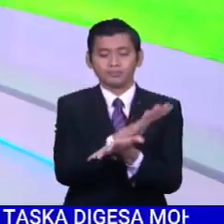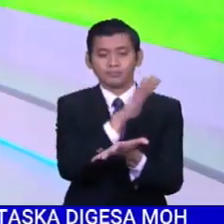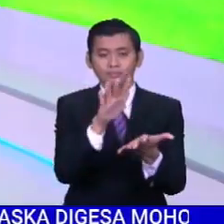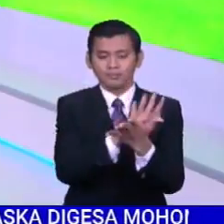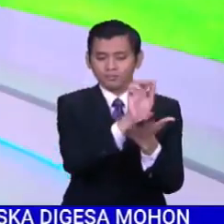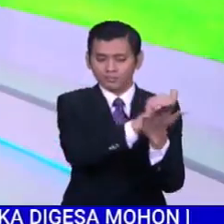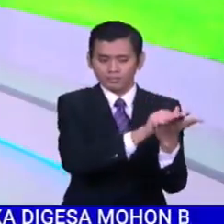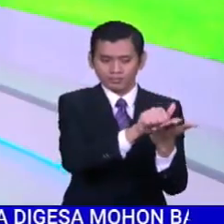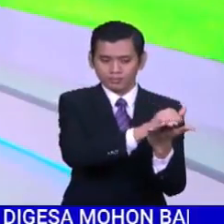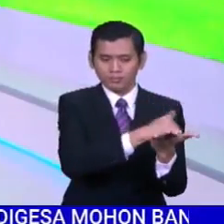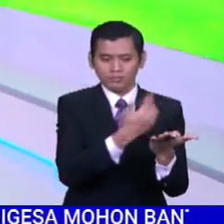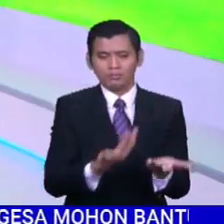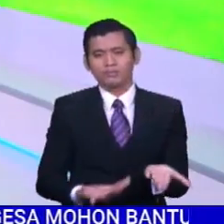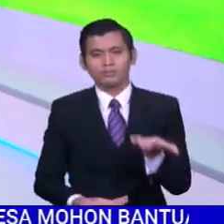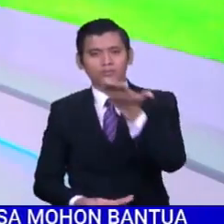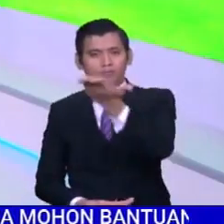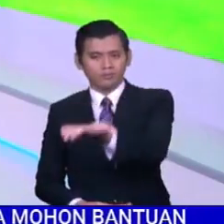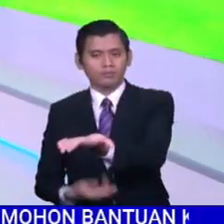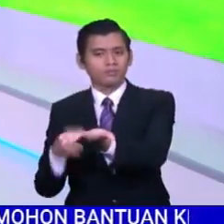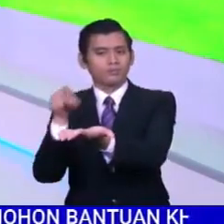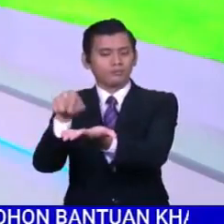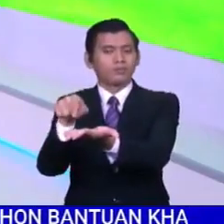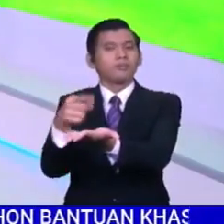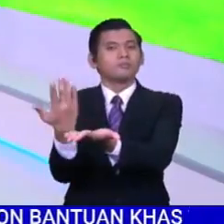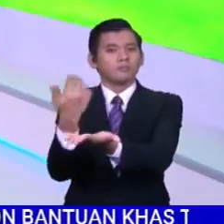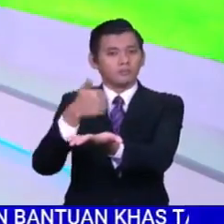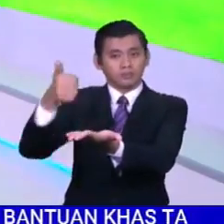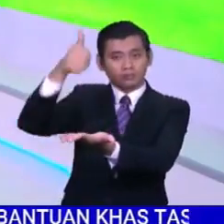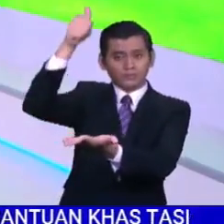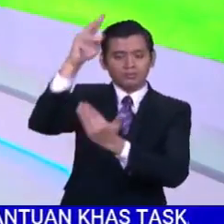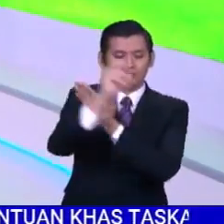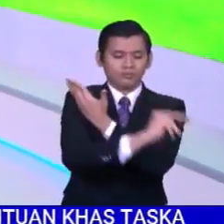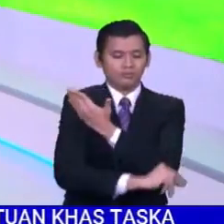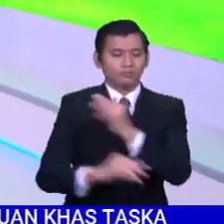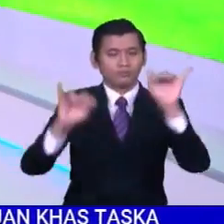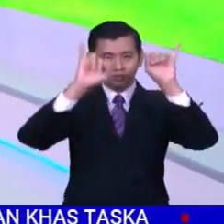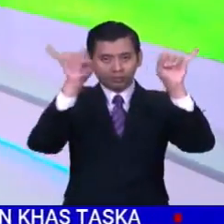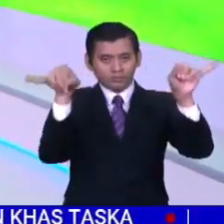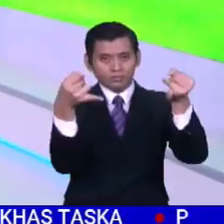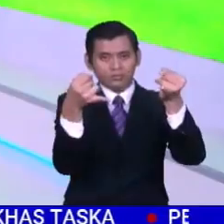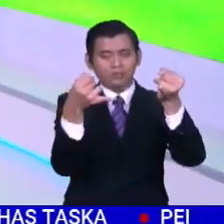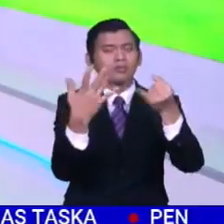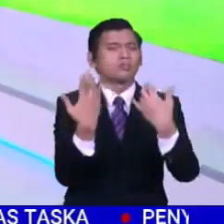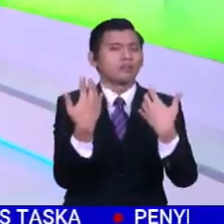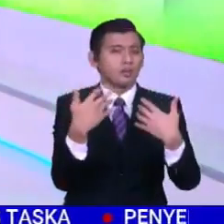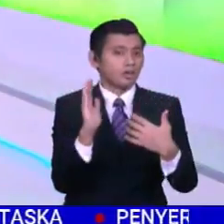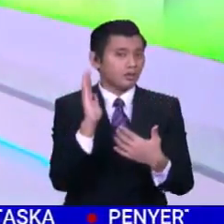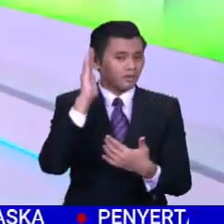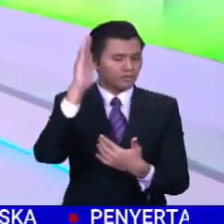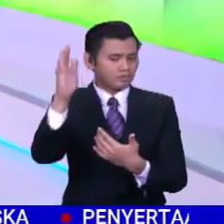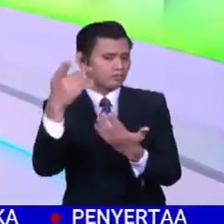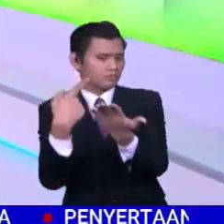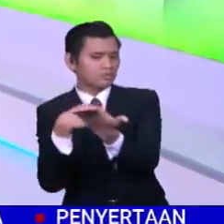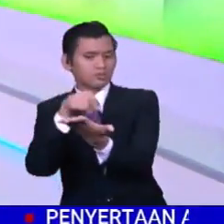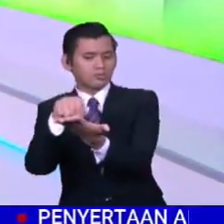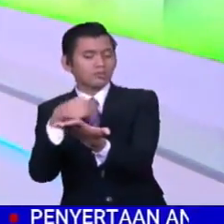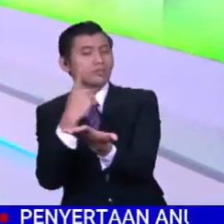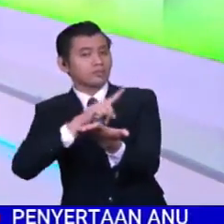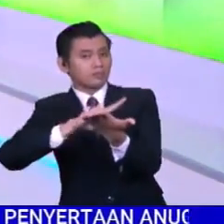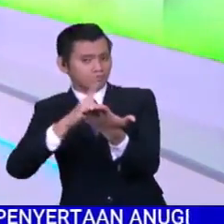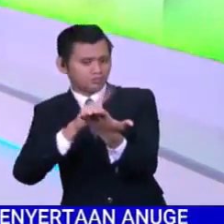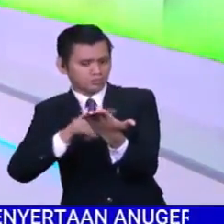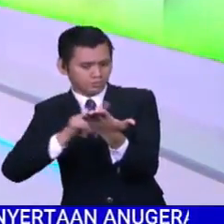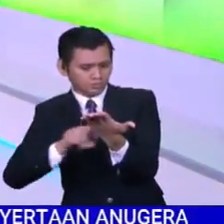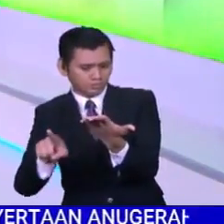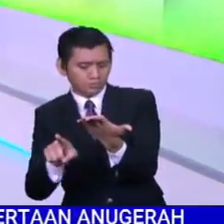telah diserahkan kepada pengaruh pendakwaan Negeri pada jumaat lalu jelasnya pegawai tersebut juga akan dirujuk kepada pejabat peguam